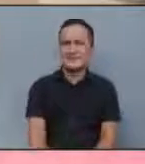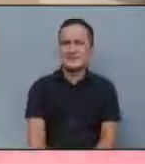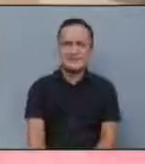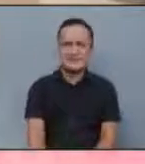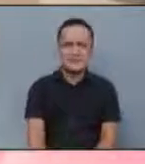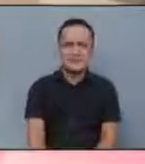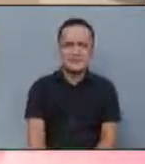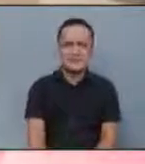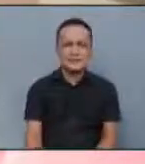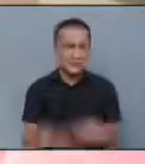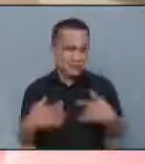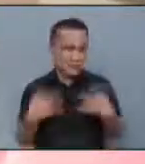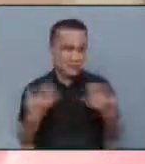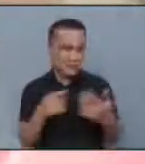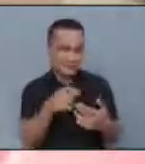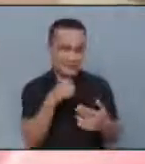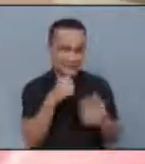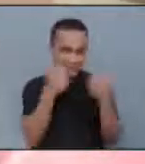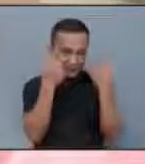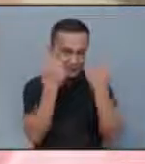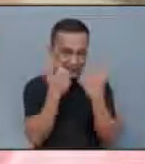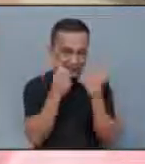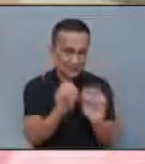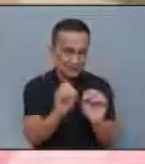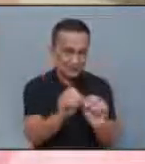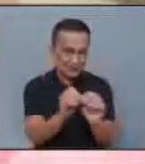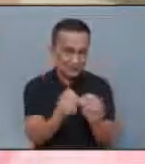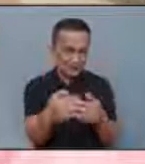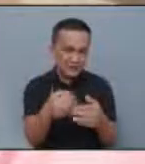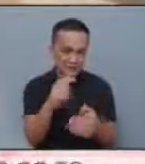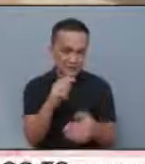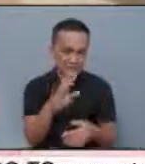Kamusta? Hindi ka ba pinapawisan pag tinuturuan mo siya before ng tricks?